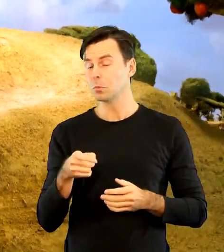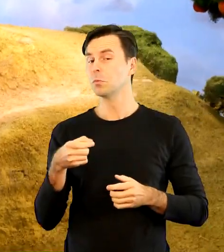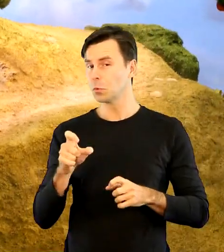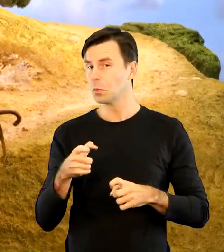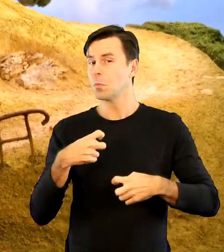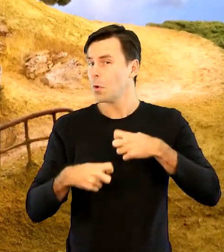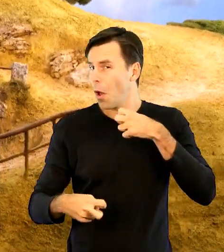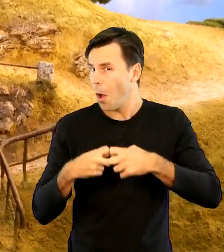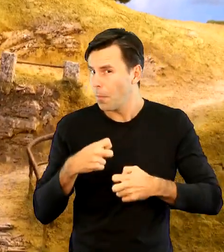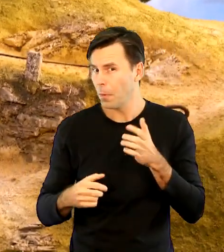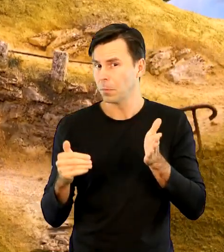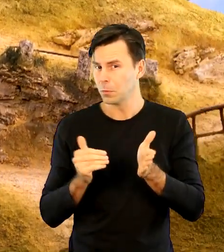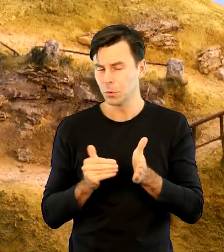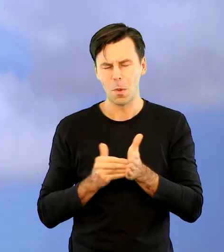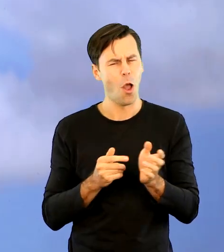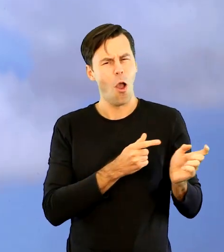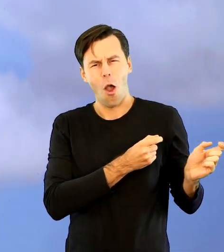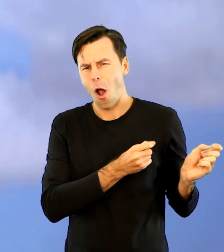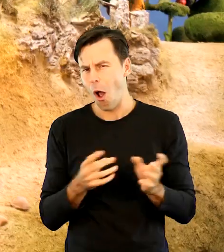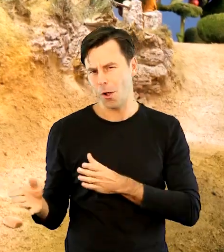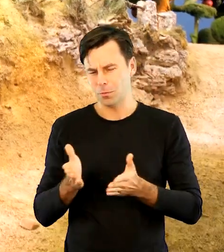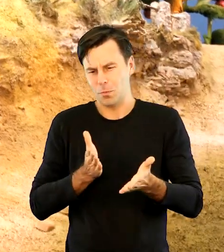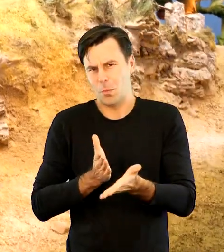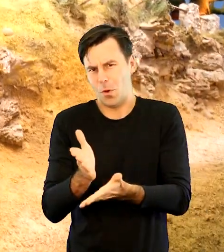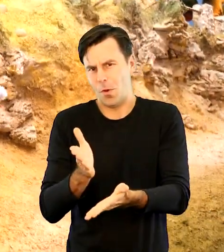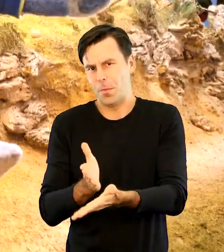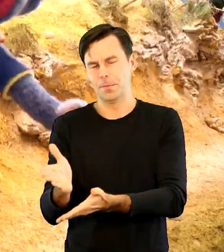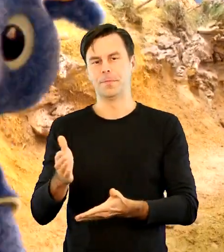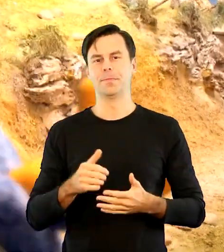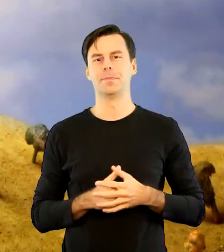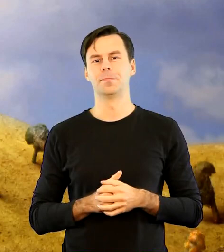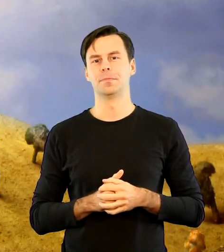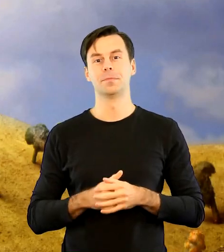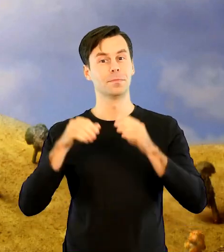i zaradzi każdej biedzie.